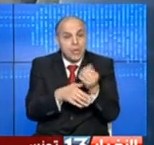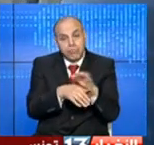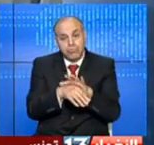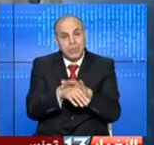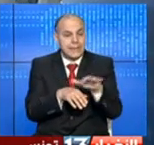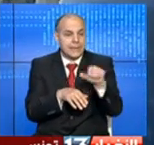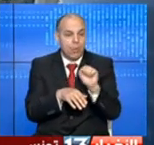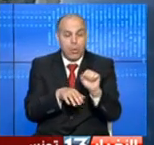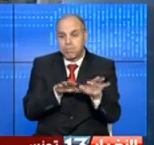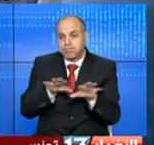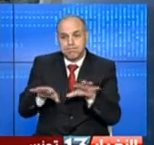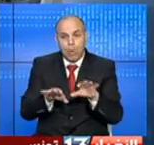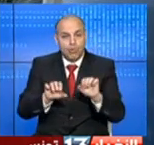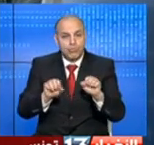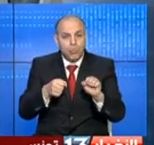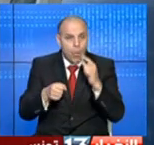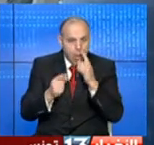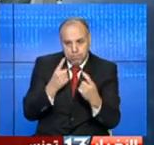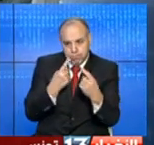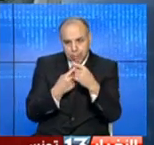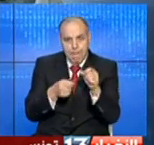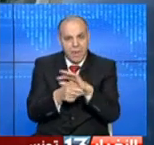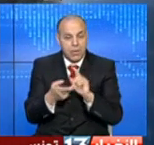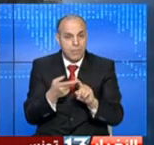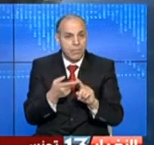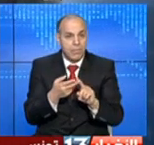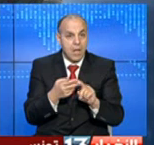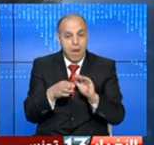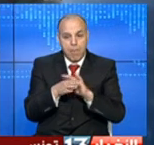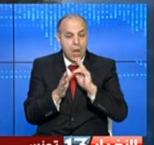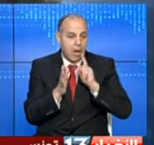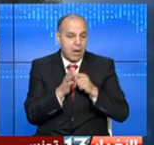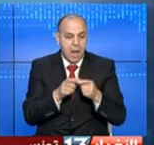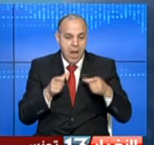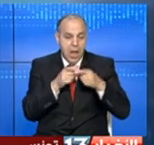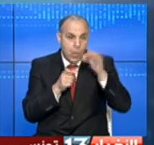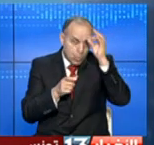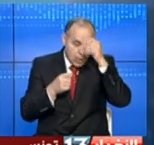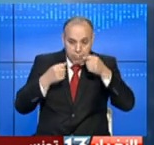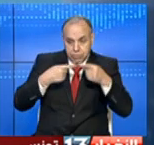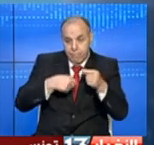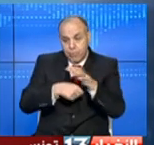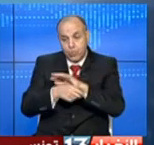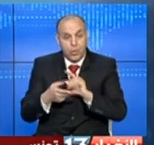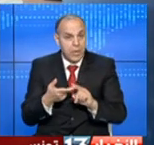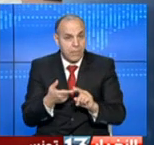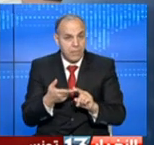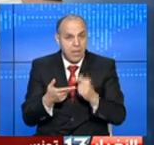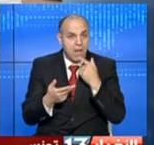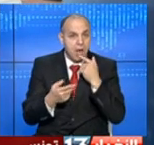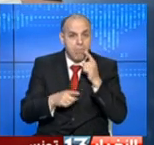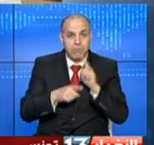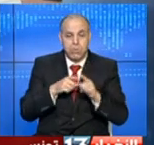استدعى الأمر اتخاذ إجراءات جديدة لتطويق الوباء. في هذا السياق قررت الهيئة الوطنية لمجابهة فيروس كورونا منع